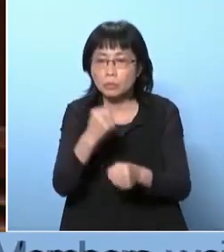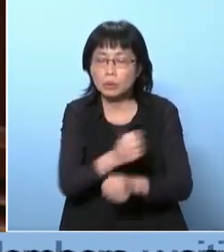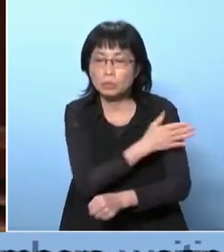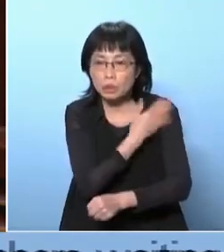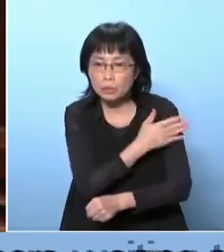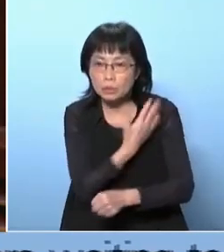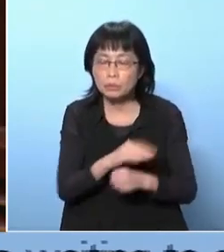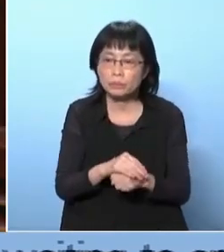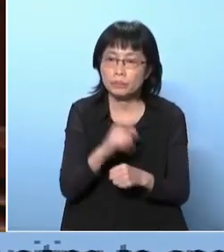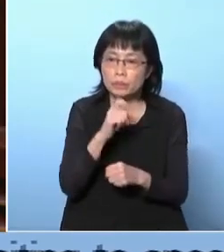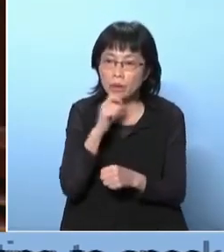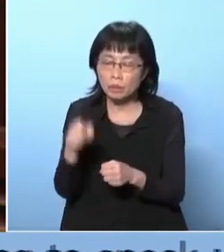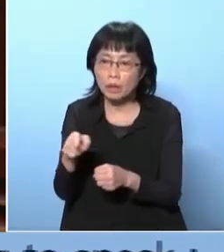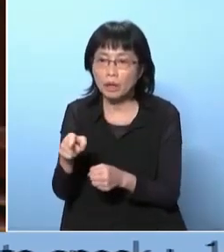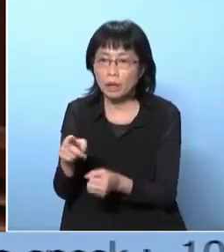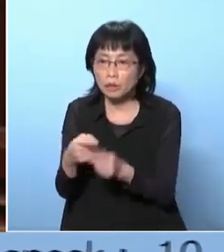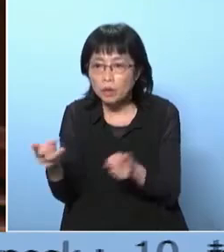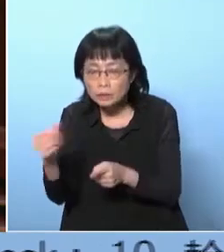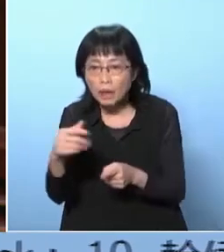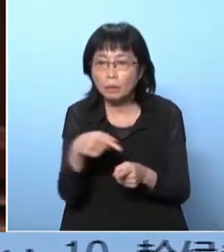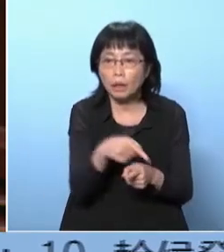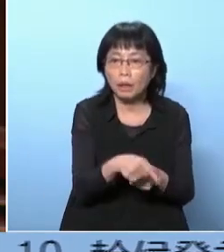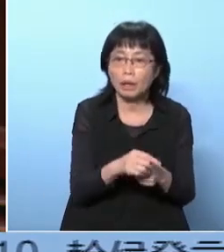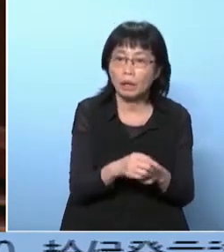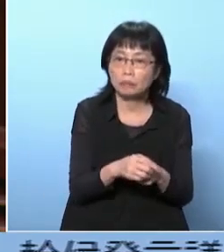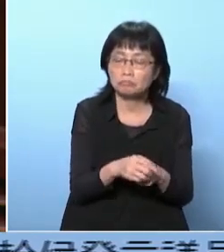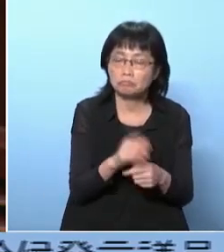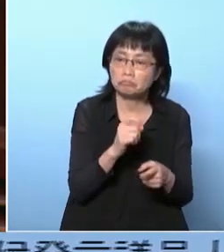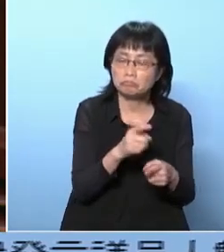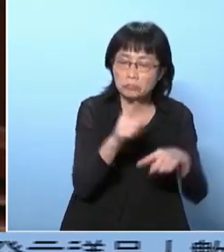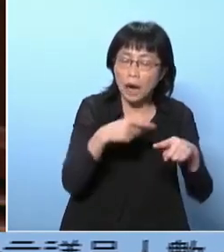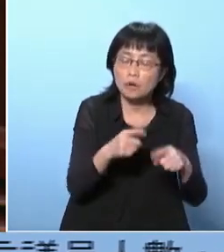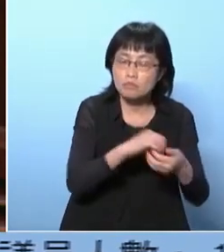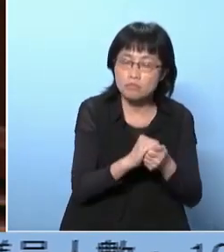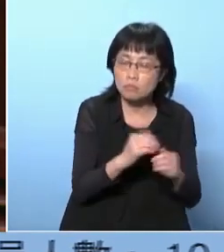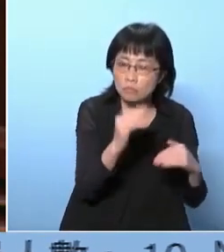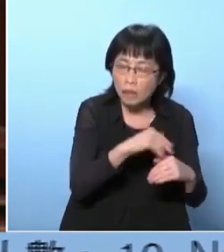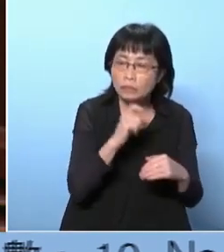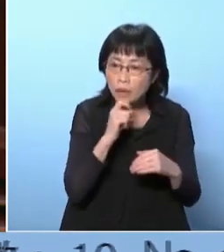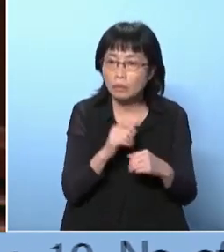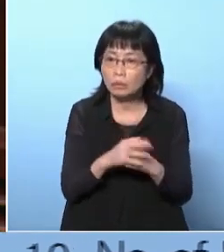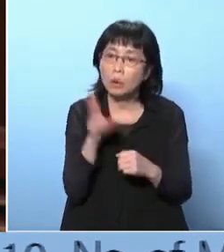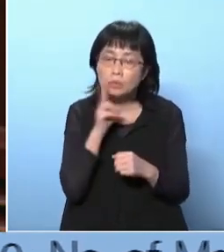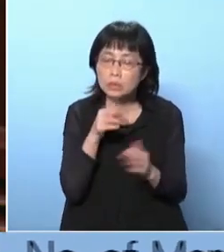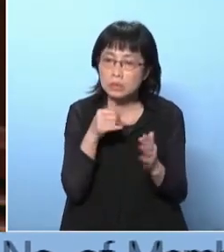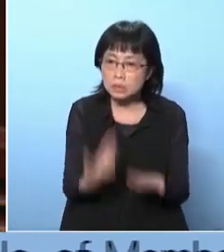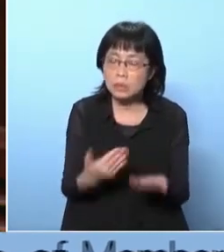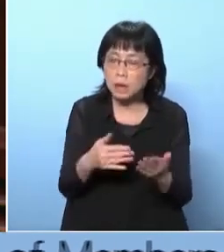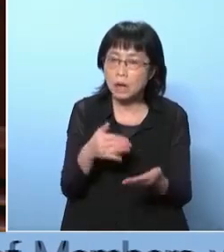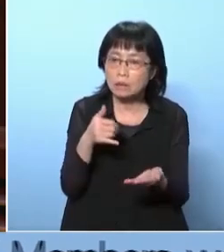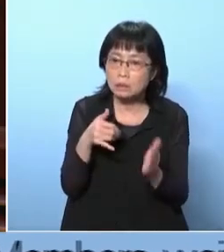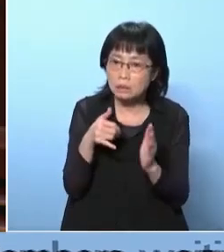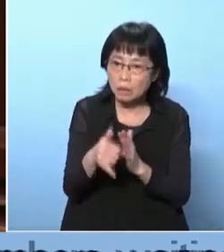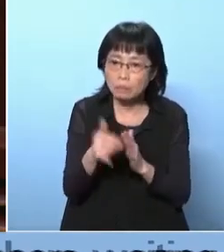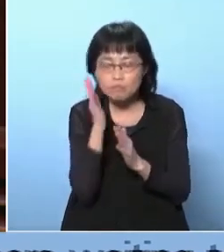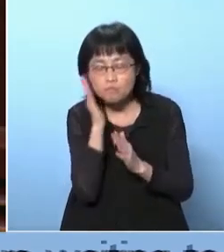府會不會考慮這些度假屋面積不太大，入住率都不錯的，有70-80%， 可不可以考慮